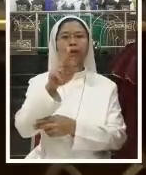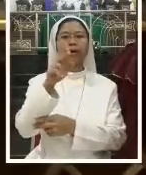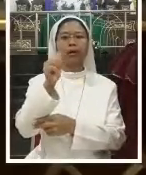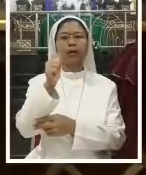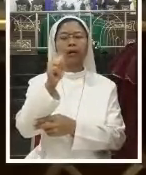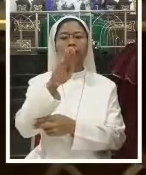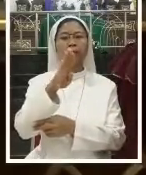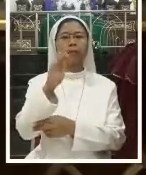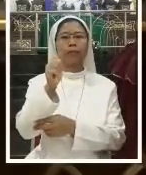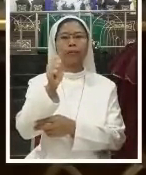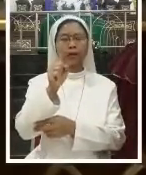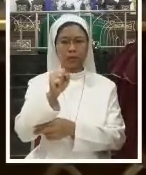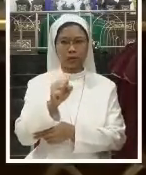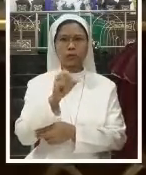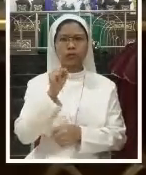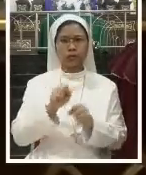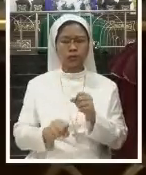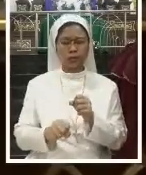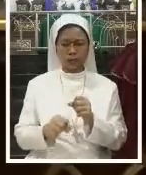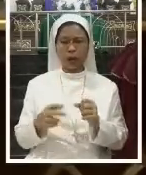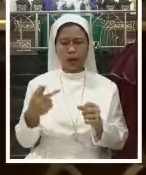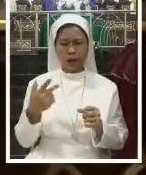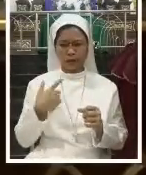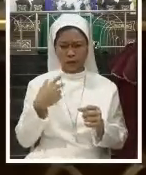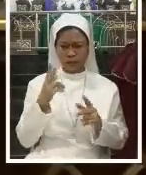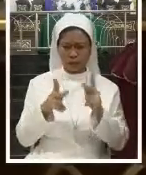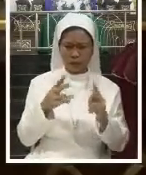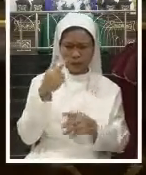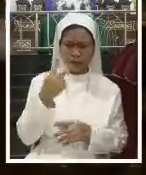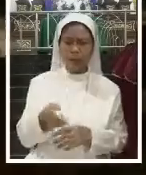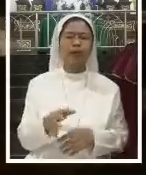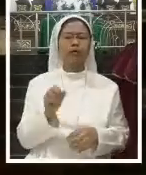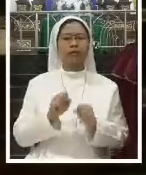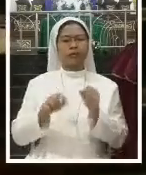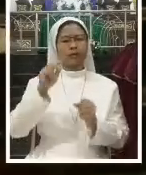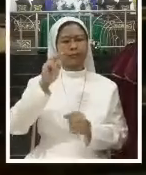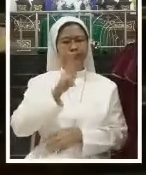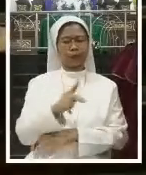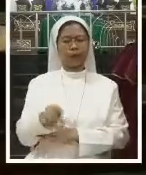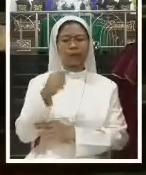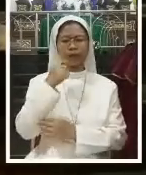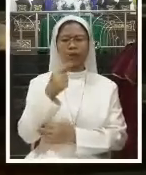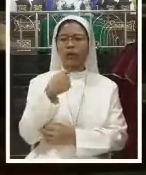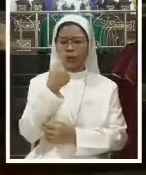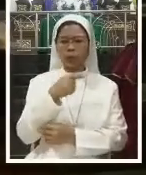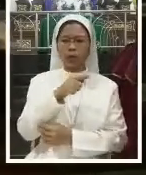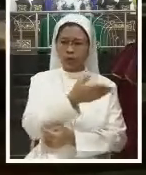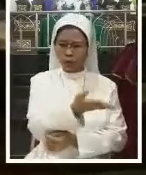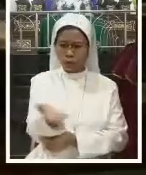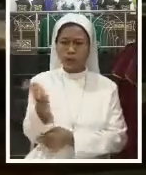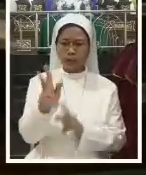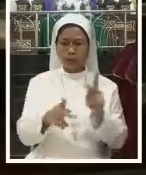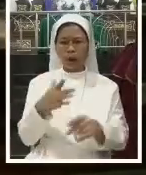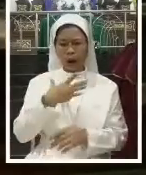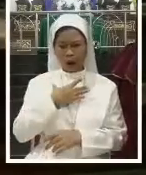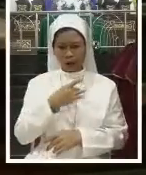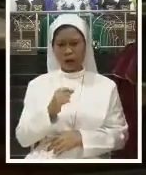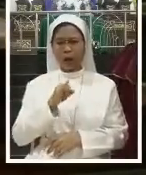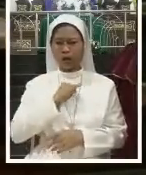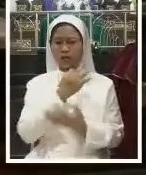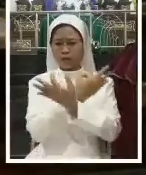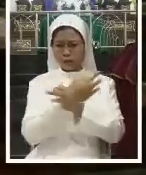Kaya pagkatiripo ninda, nagsabi sa inda si Pilato, si Isay ang buot nindong butasan ko sa